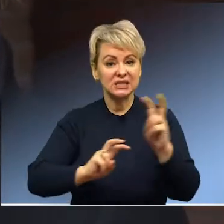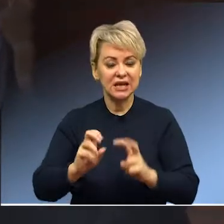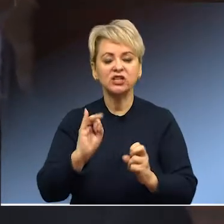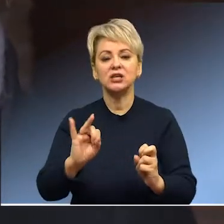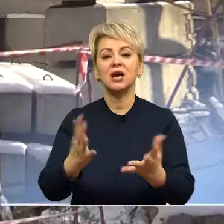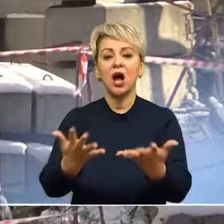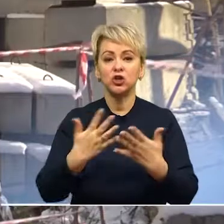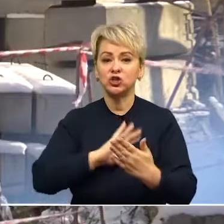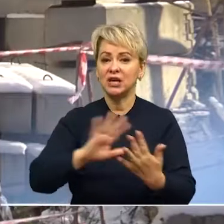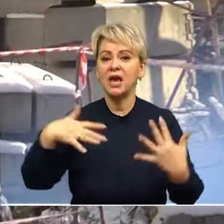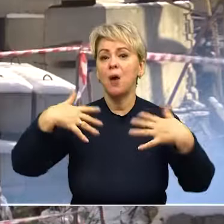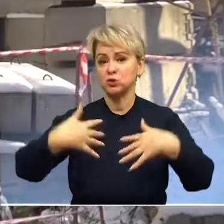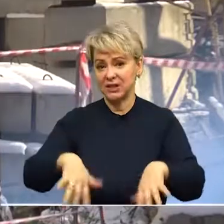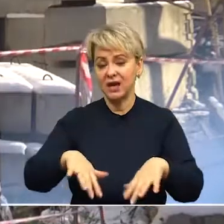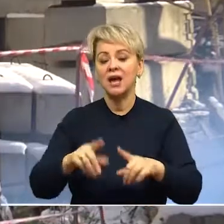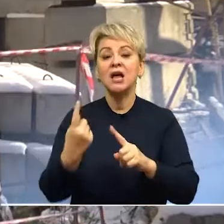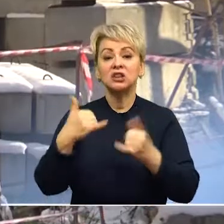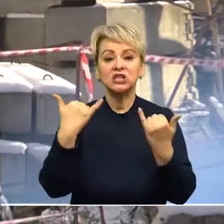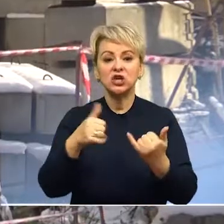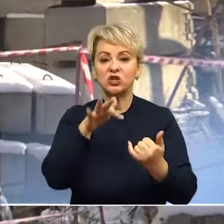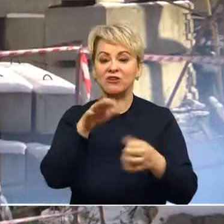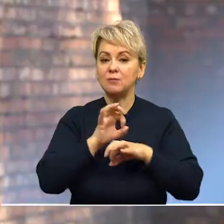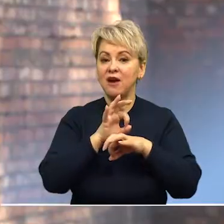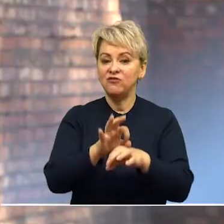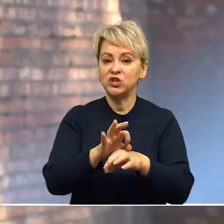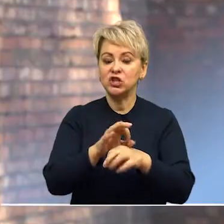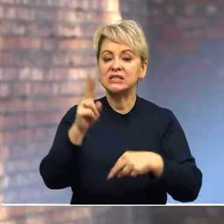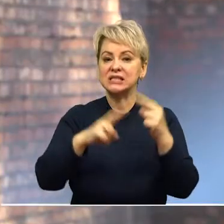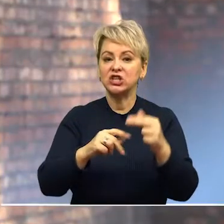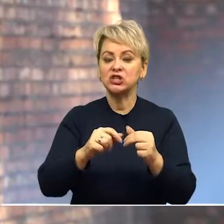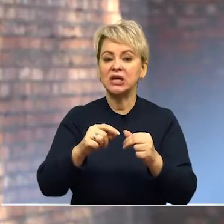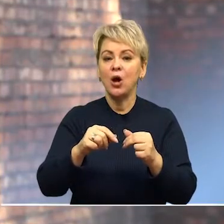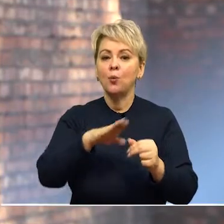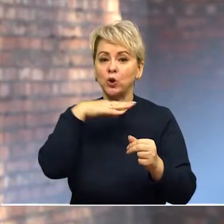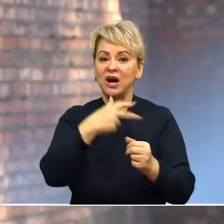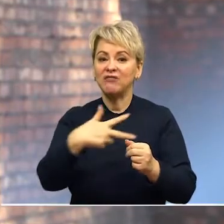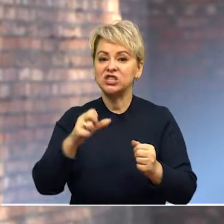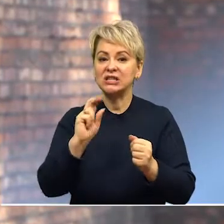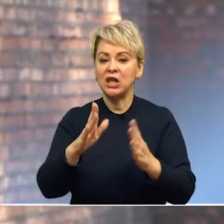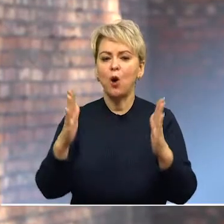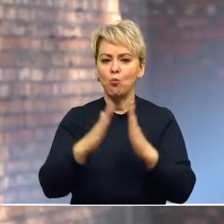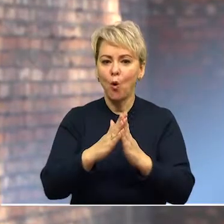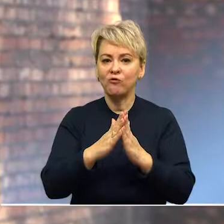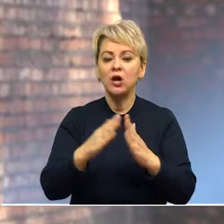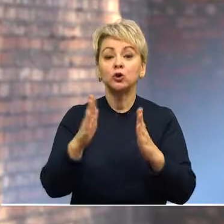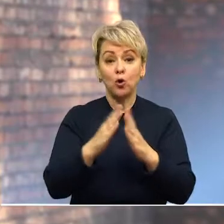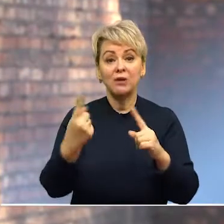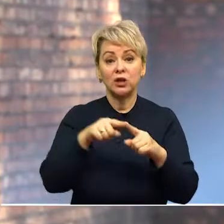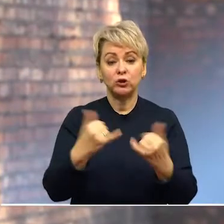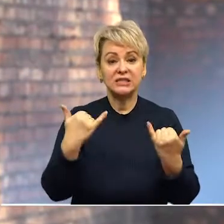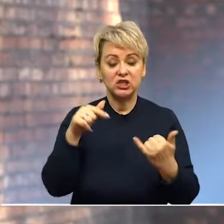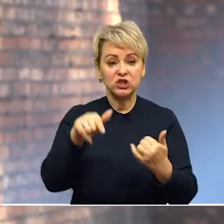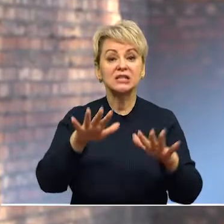И, конечно, не опускать руки. В настоящее время ведется строительство 7 многоквартирных домов, в том числе дома, на котором мы сегодня с